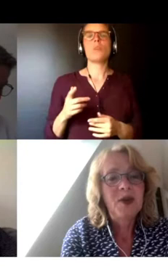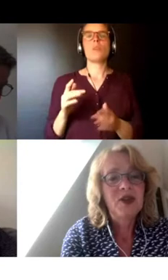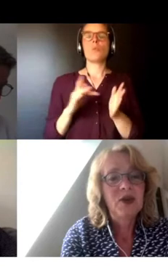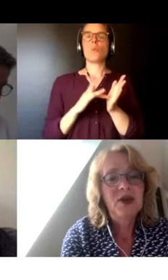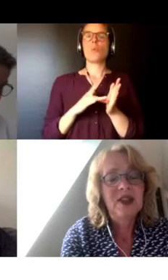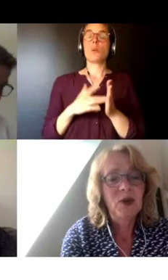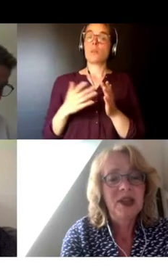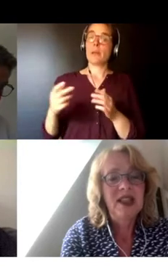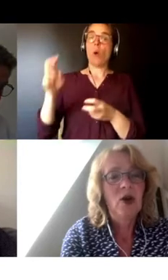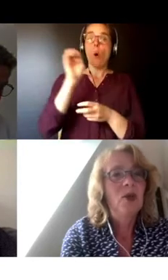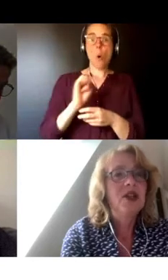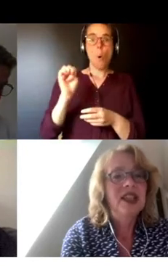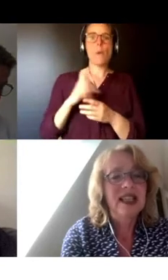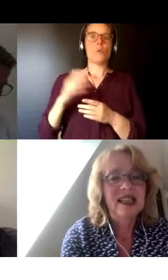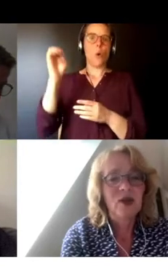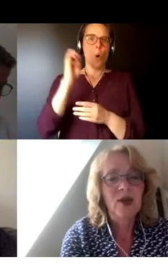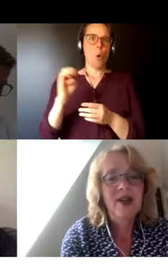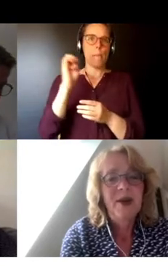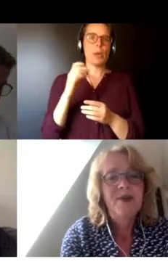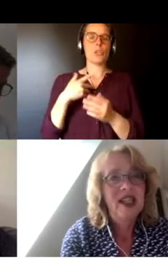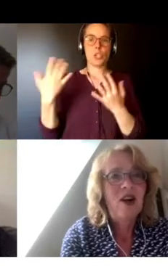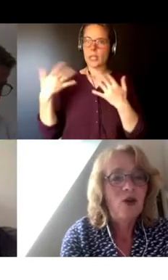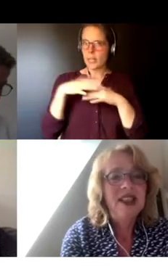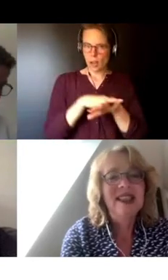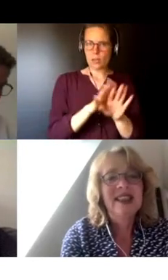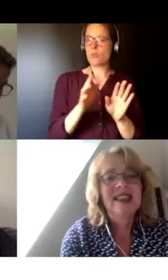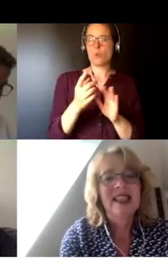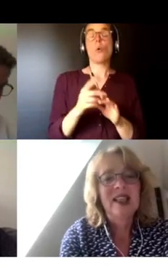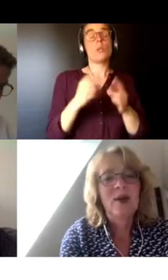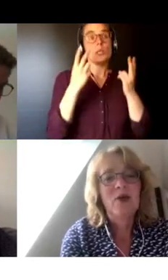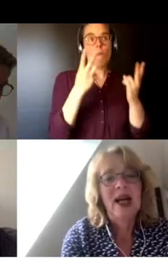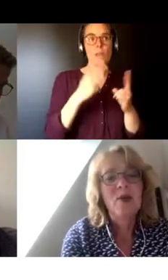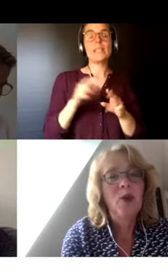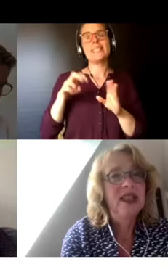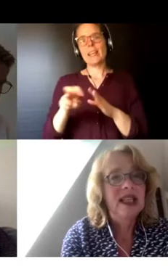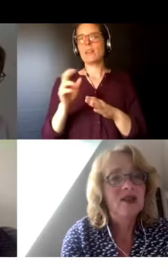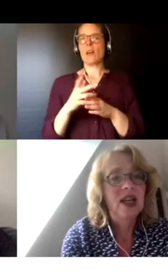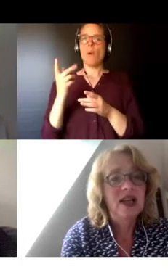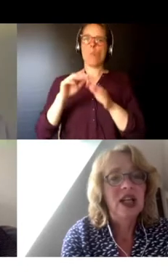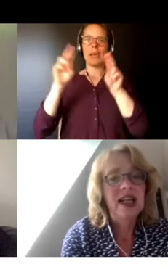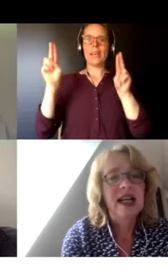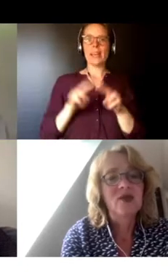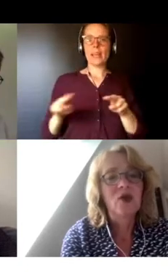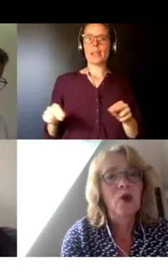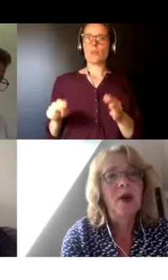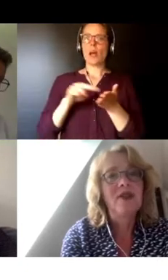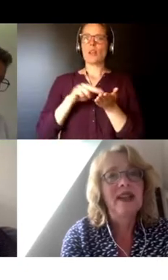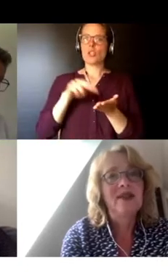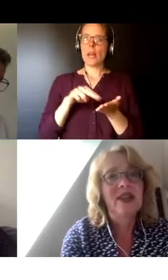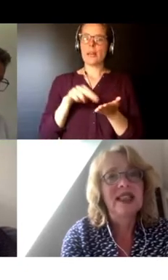und der Europäischen Union nicht nur um die europäische Integration, die ja auch wichtig ist. Es geht aber vor allem um internationale Standards